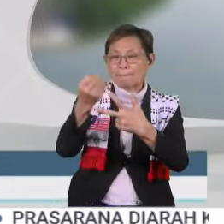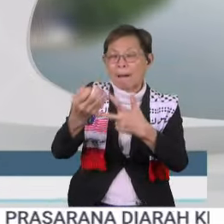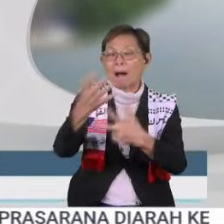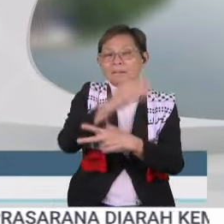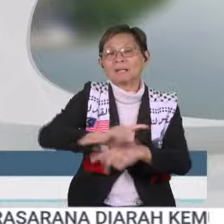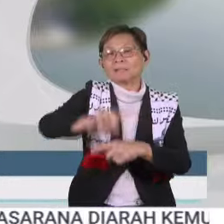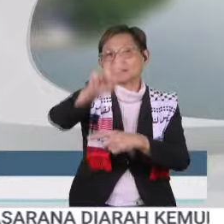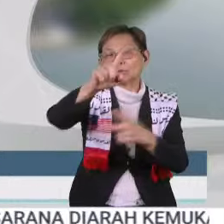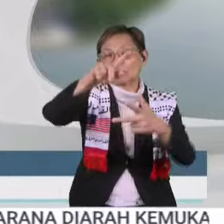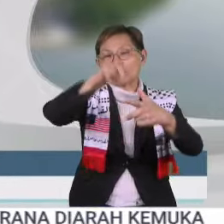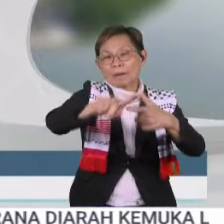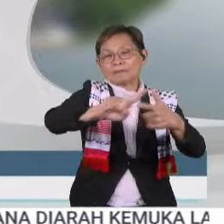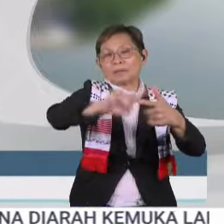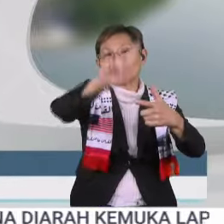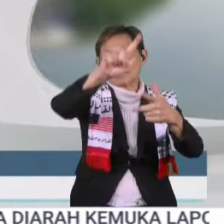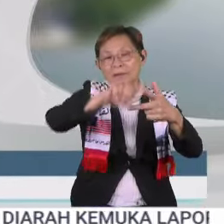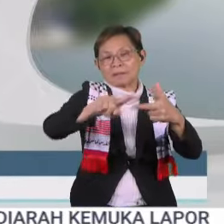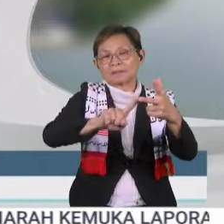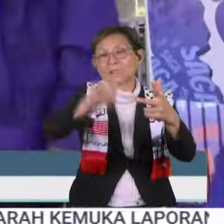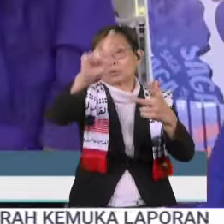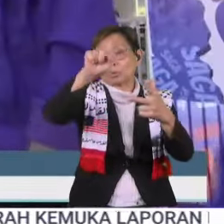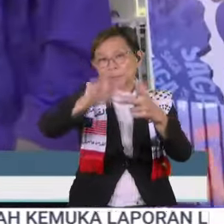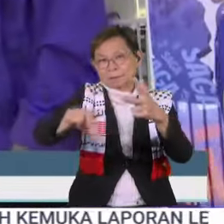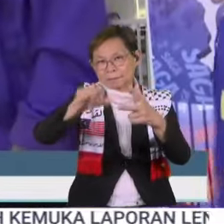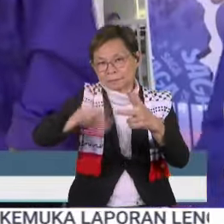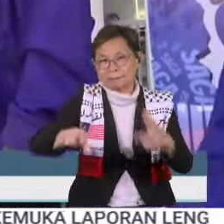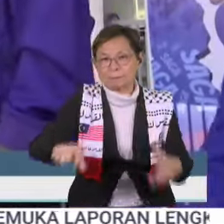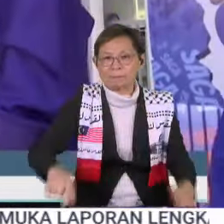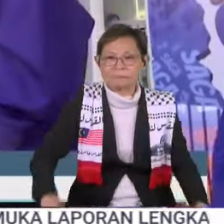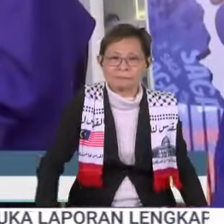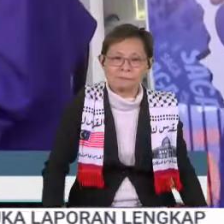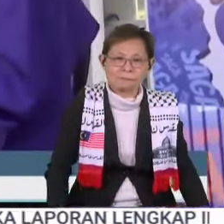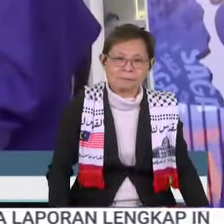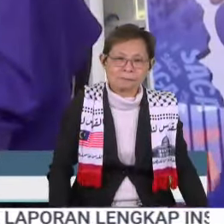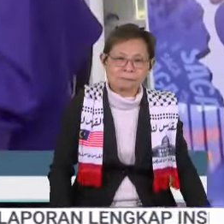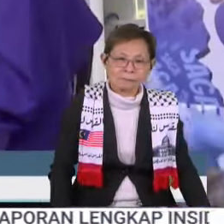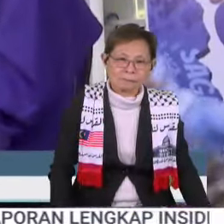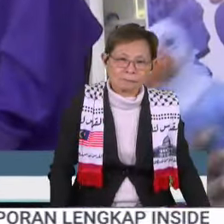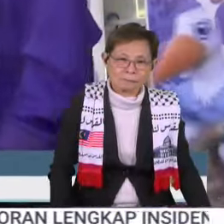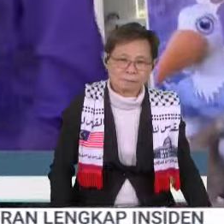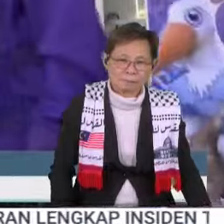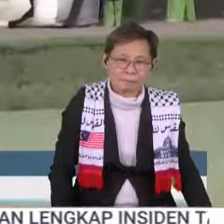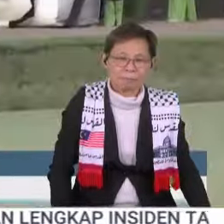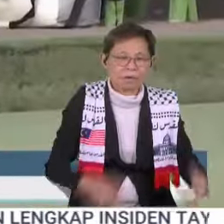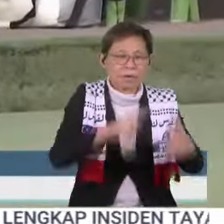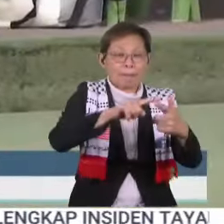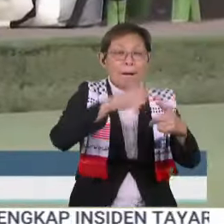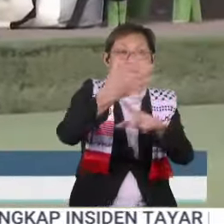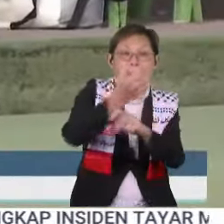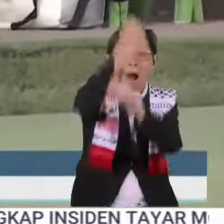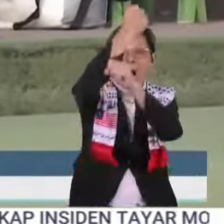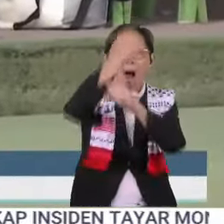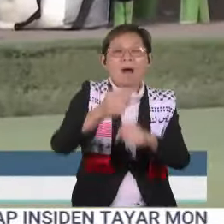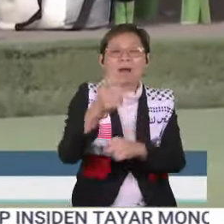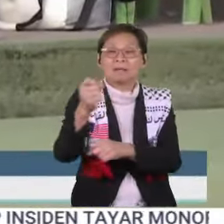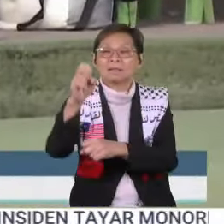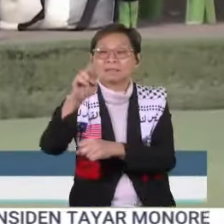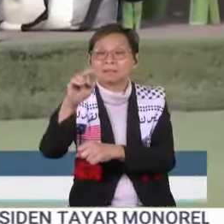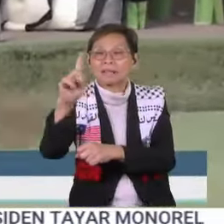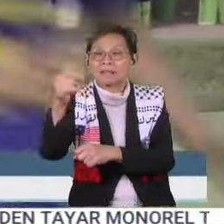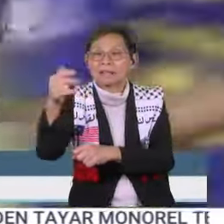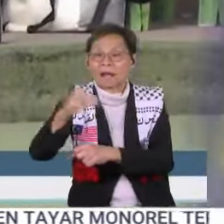serta masing-masing 1 perak dan kangsa. Tempat kedua dimenangi daerah Sandakan